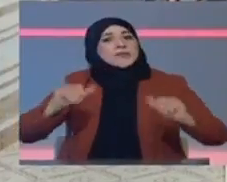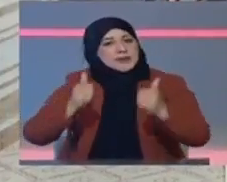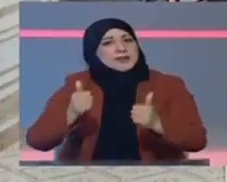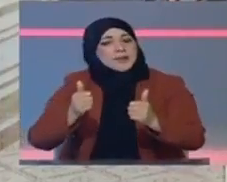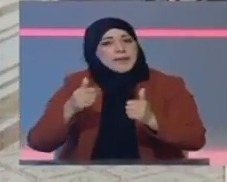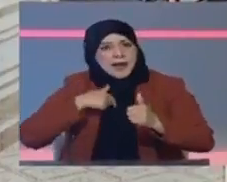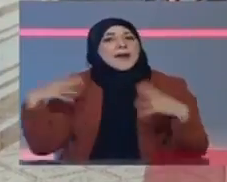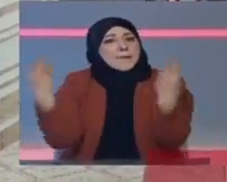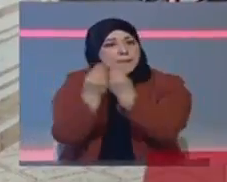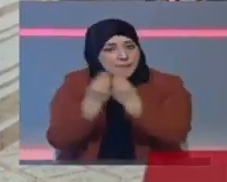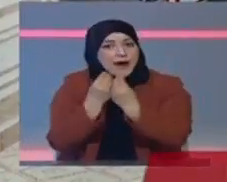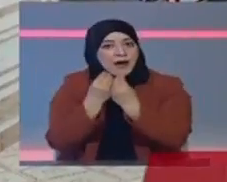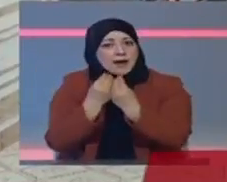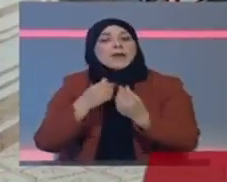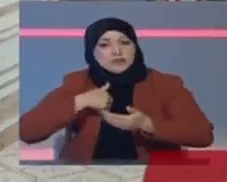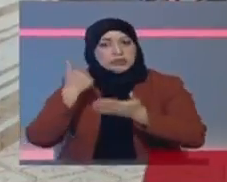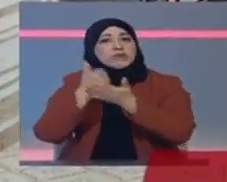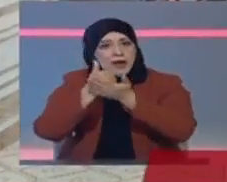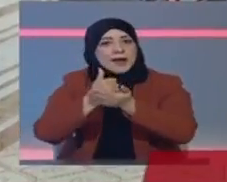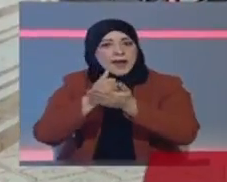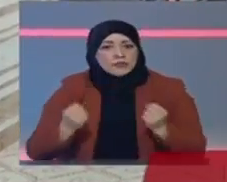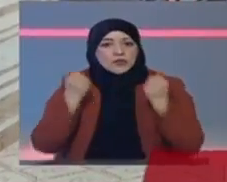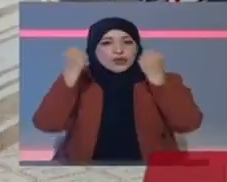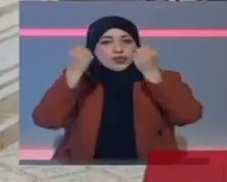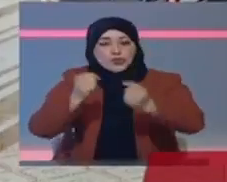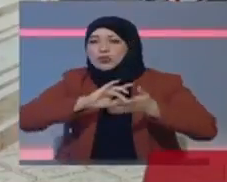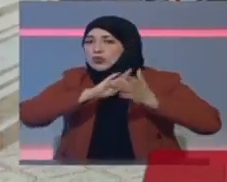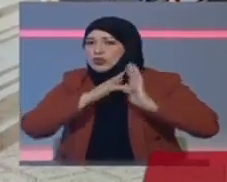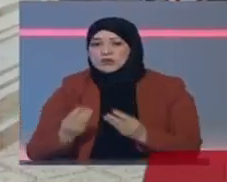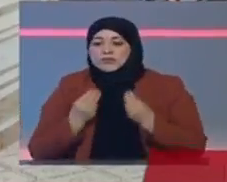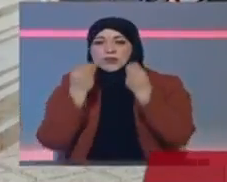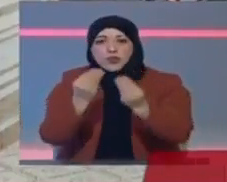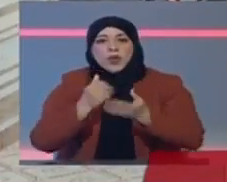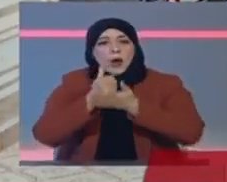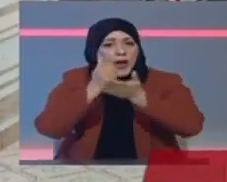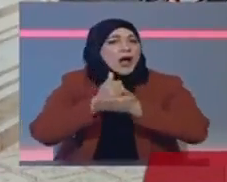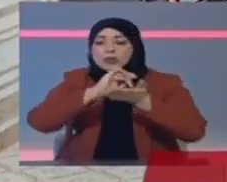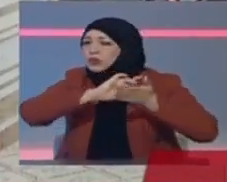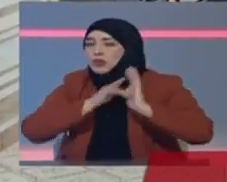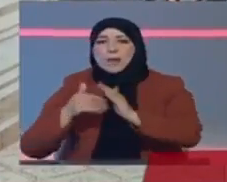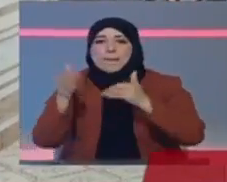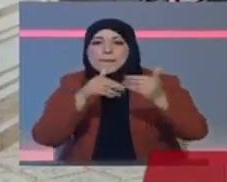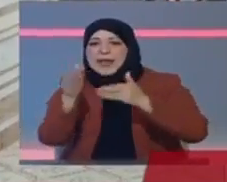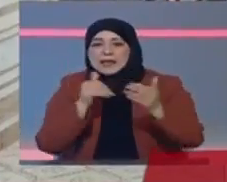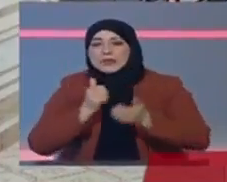و اننا سنبذل قصارى جهدنا بكل امكانياتنا